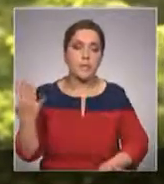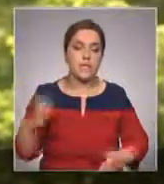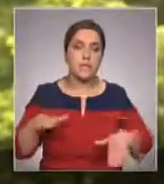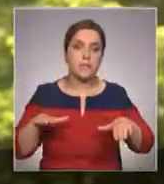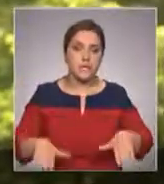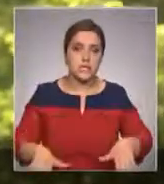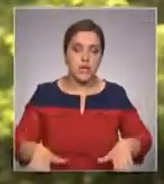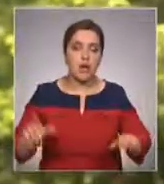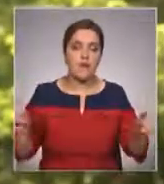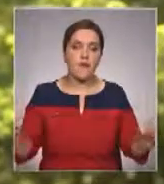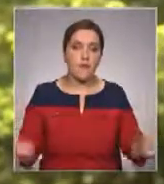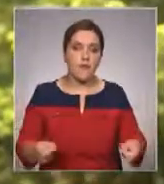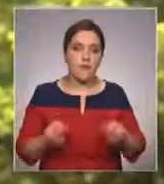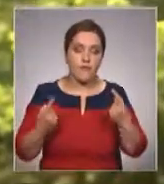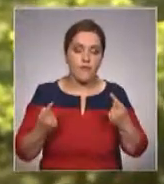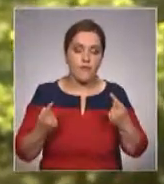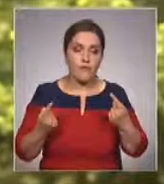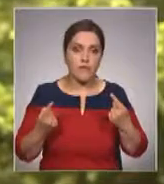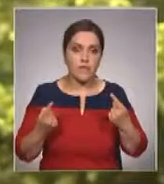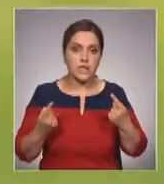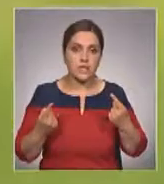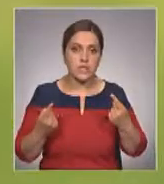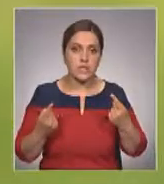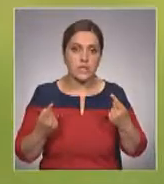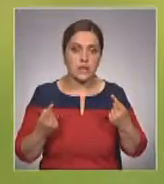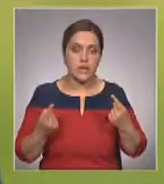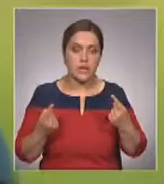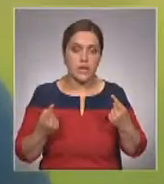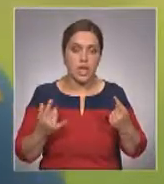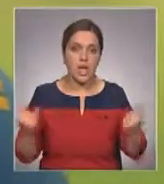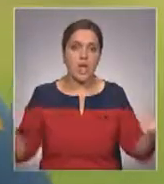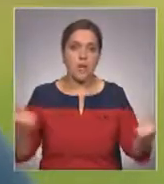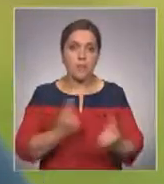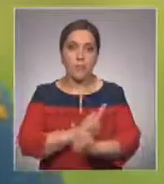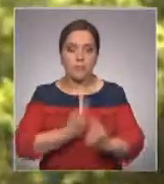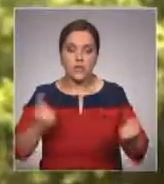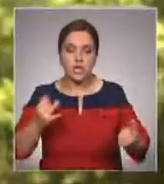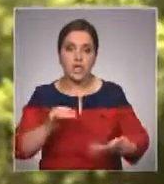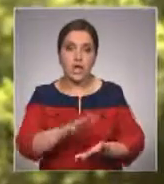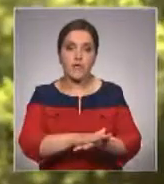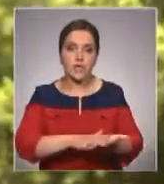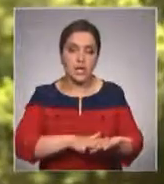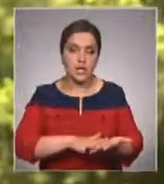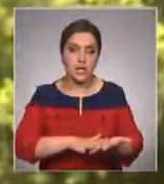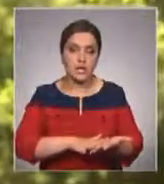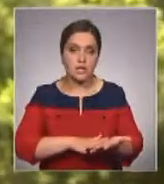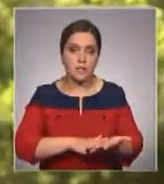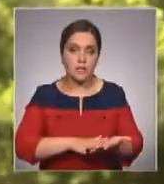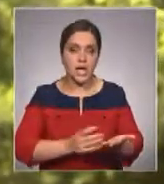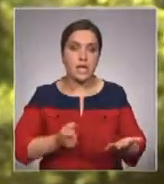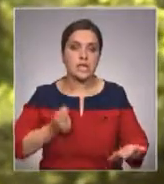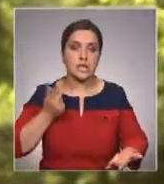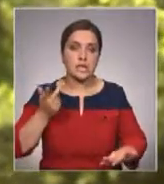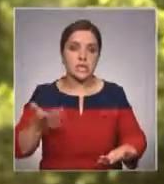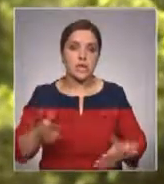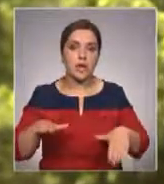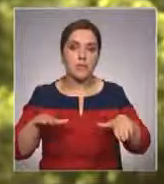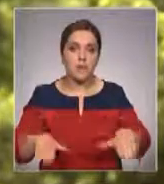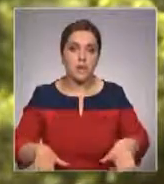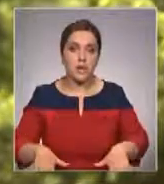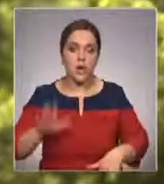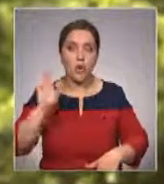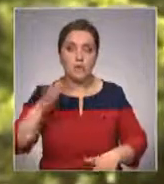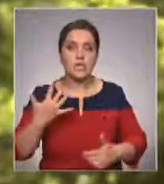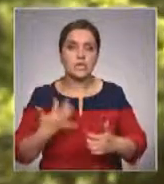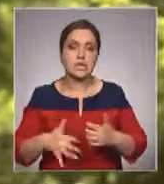участках восстановили проезд. Теперь в дальнейшем в некоторых местах должны пройти по